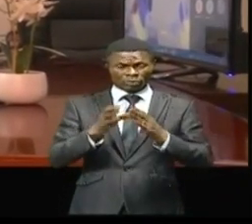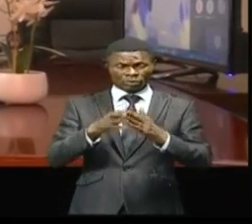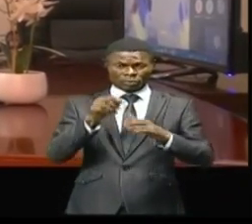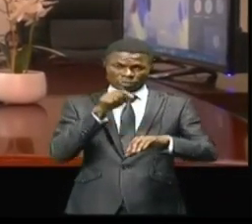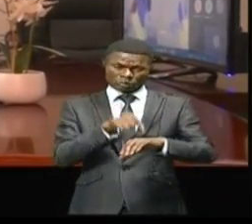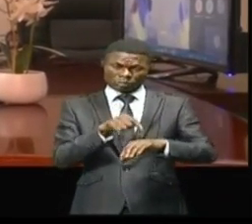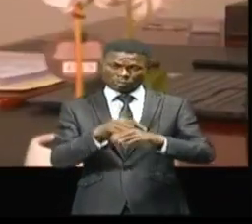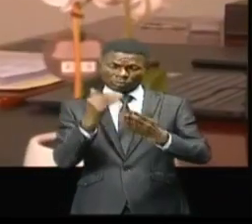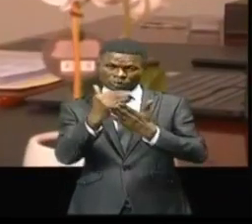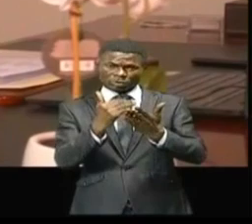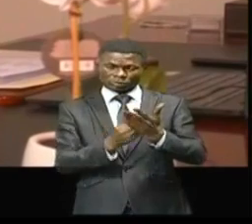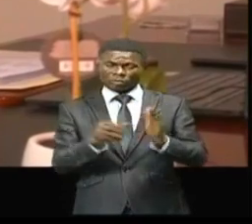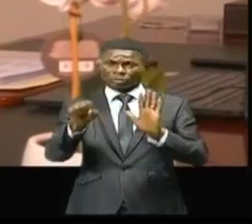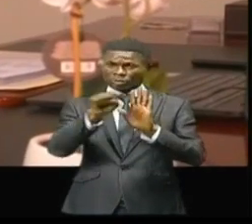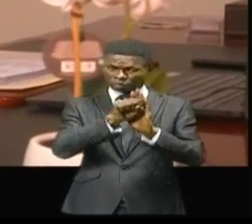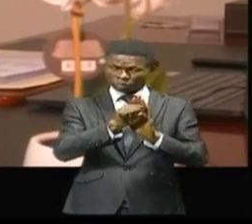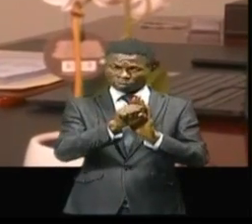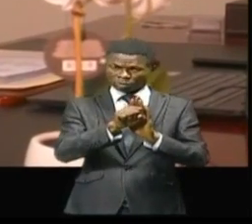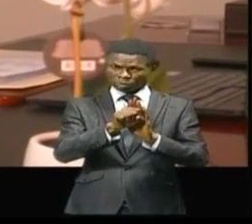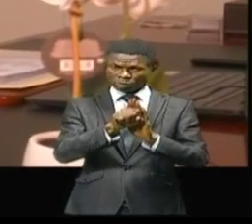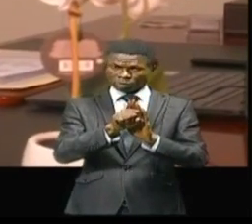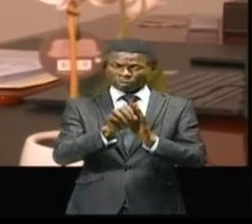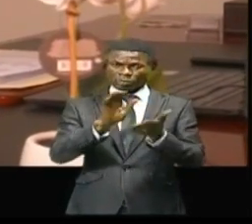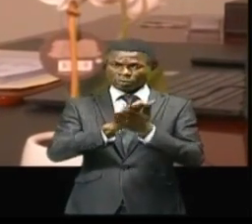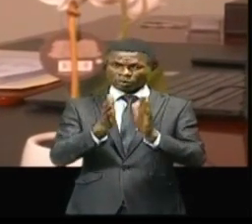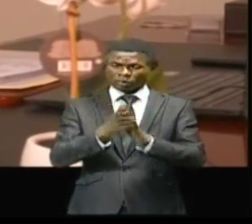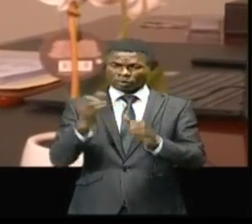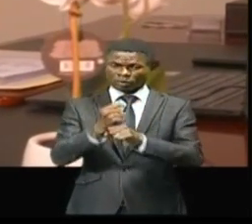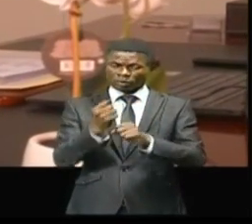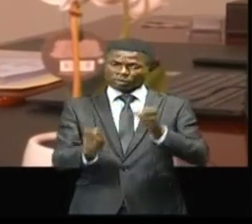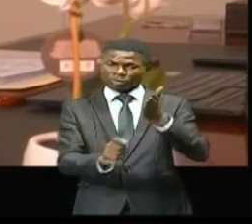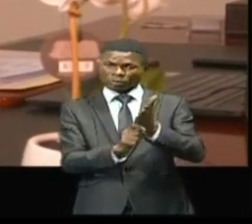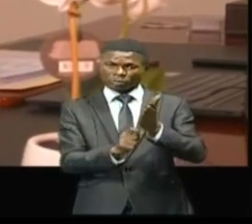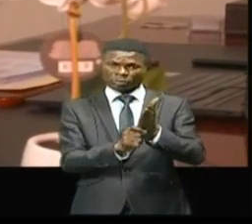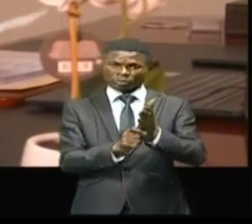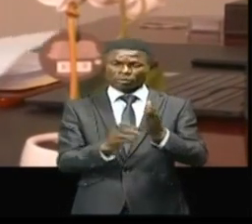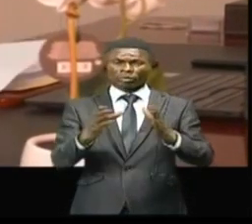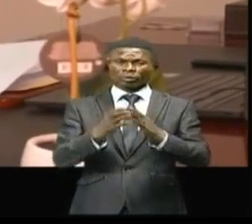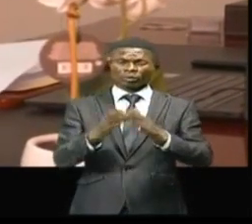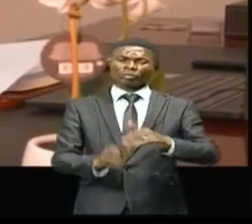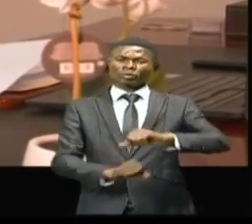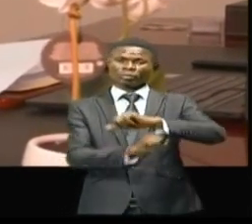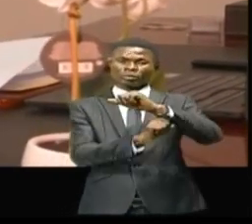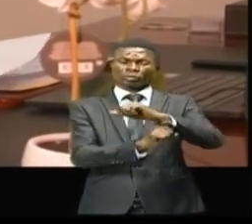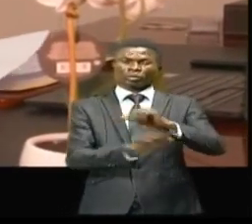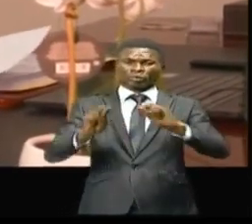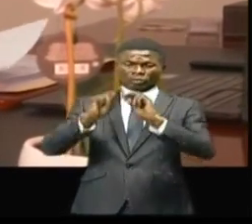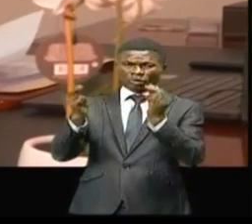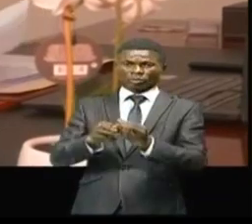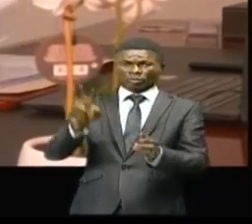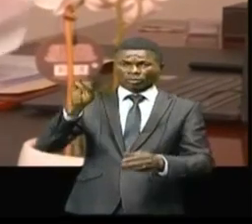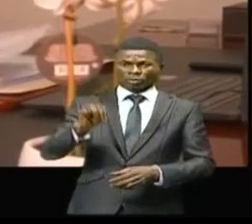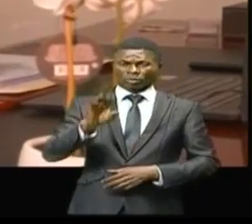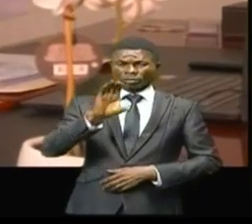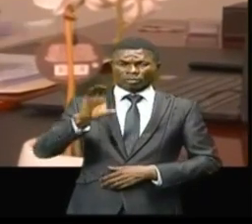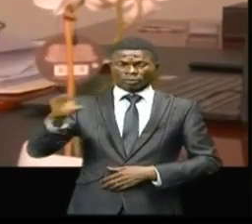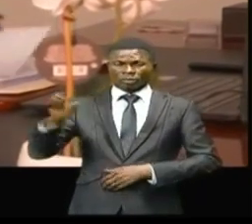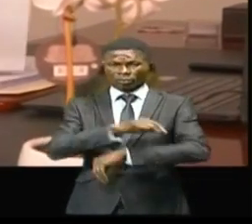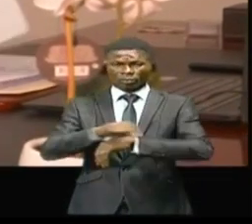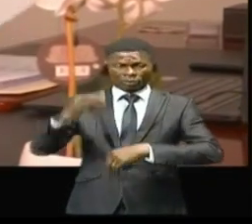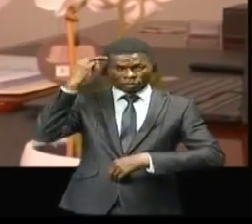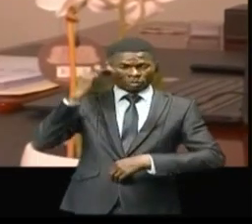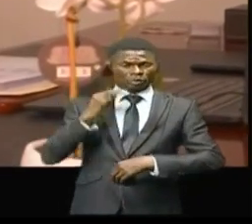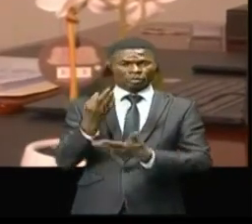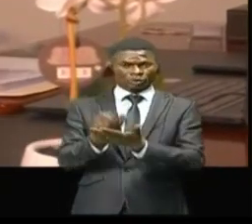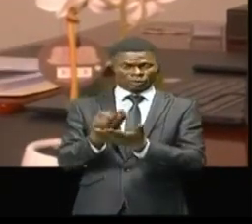et sous indicateur fera l'objet des travaux techniques avec l'accompagnement de la cellule MCC du ministère des